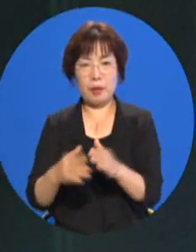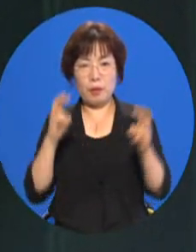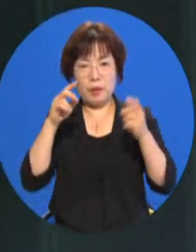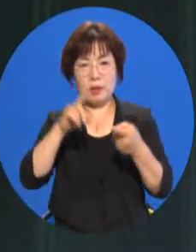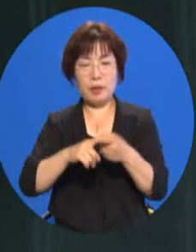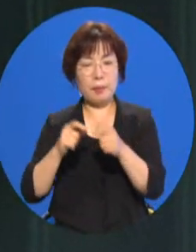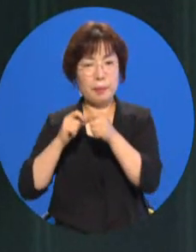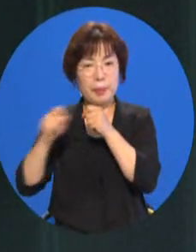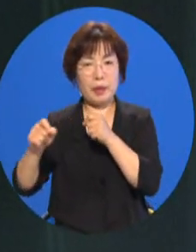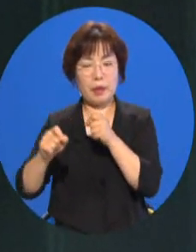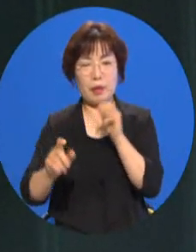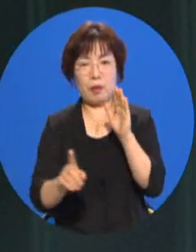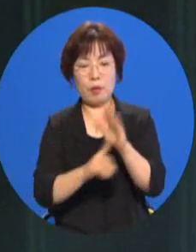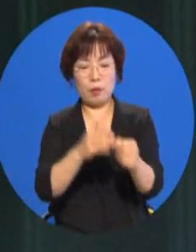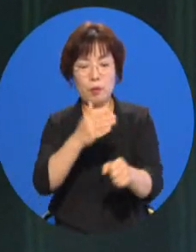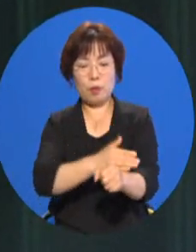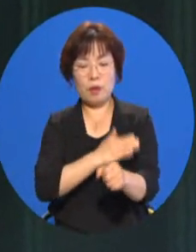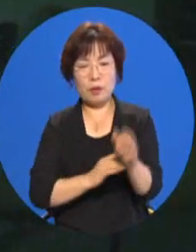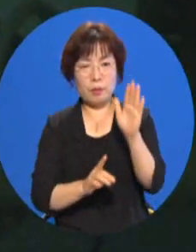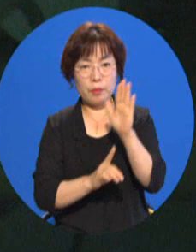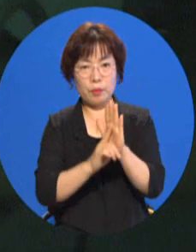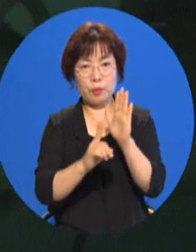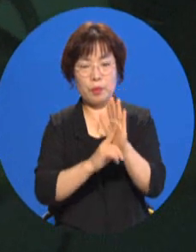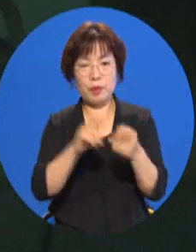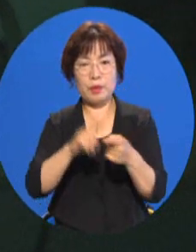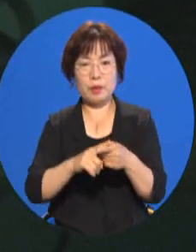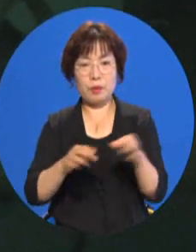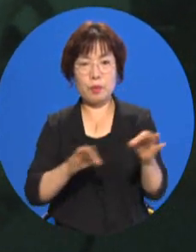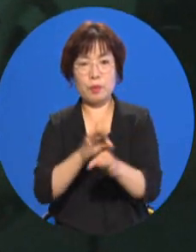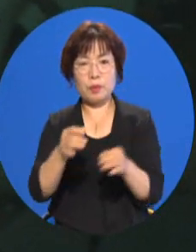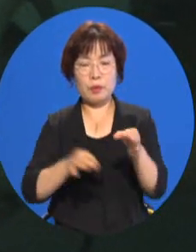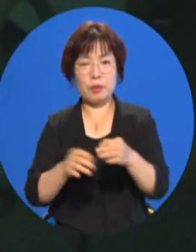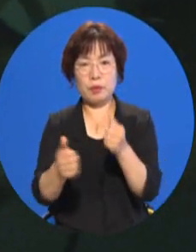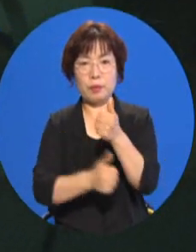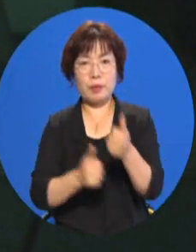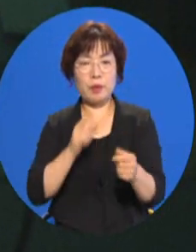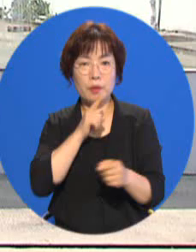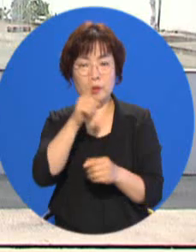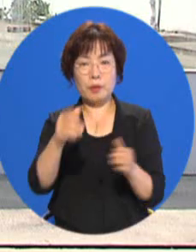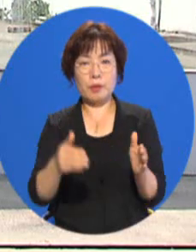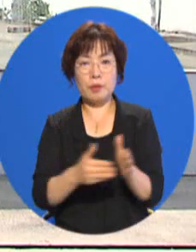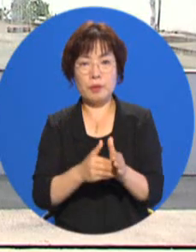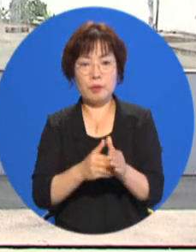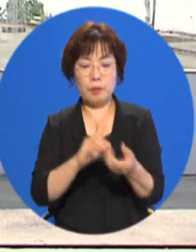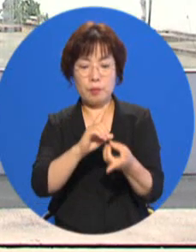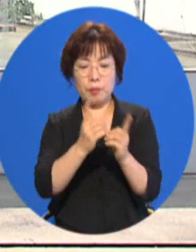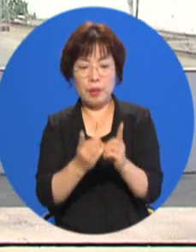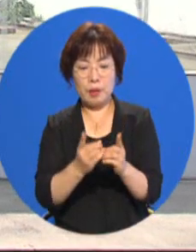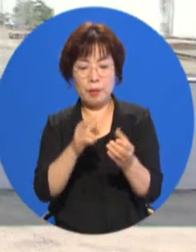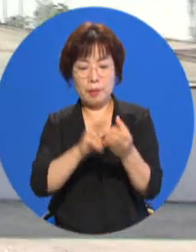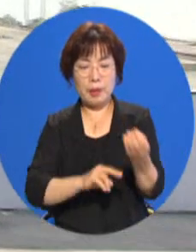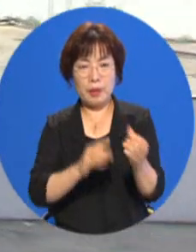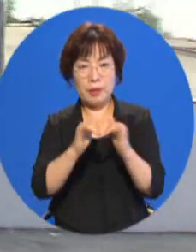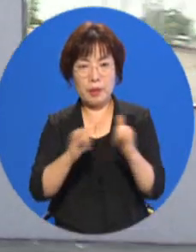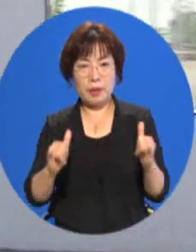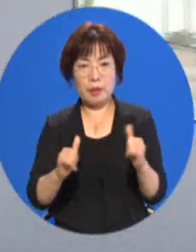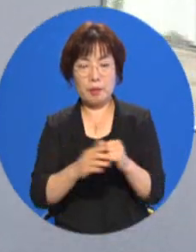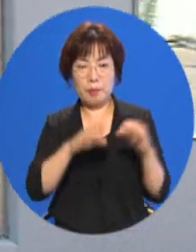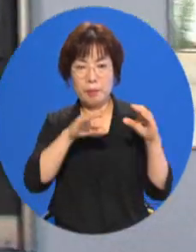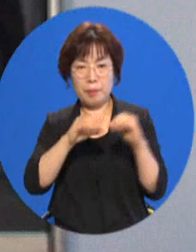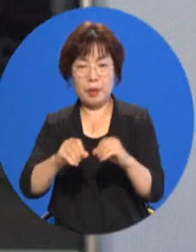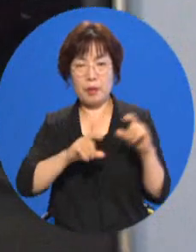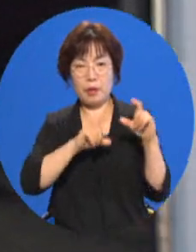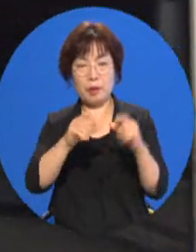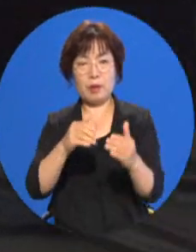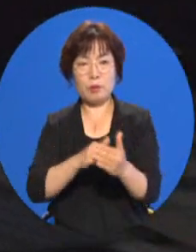허위 과장 광고로 공정거래위원회에 신고했습니다. 분양 대행 관계자들은 공정거래위원회가 금지 명령을